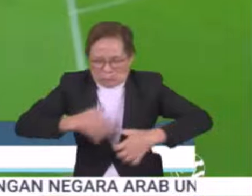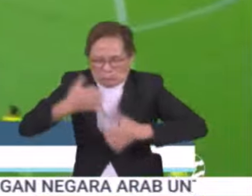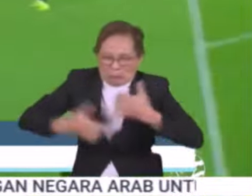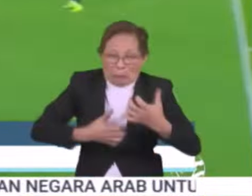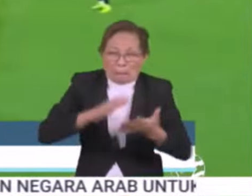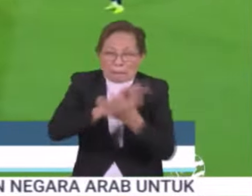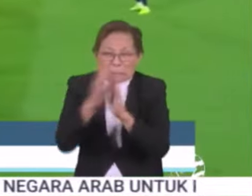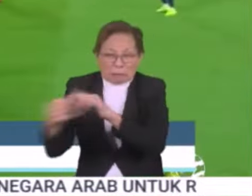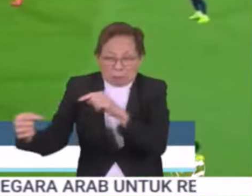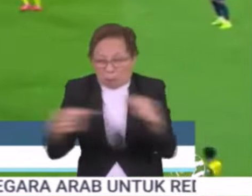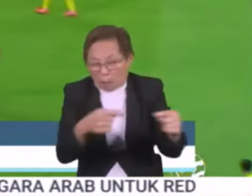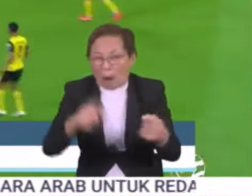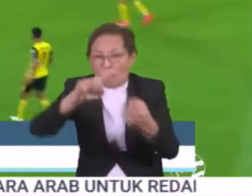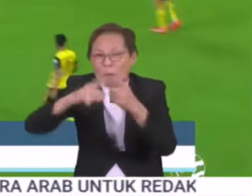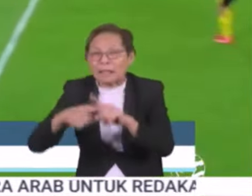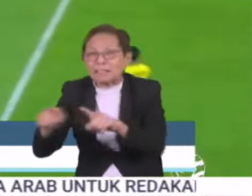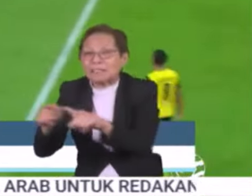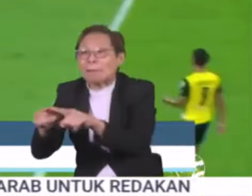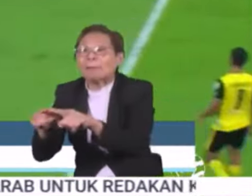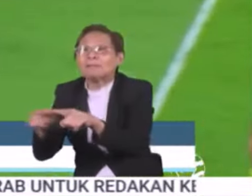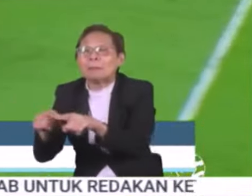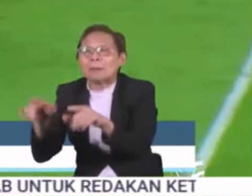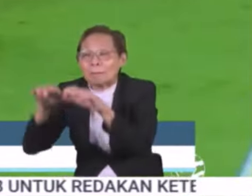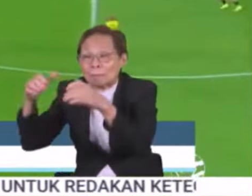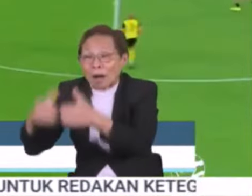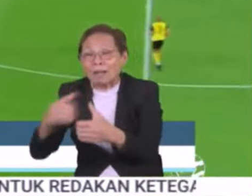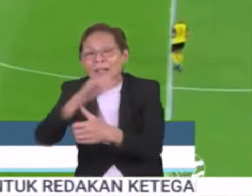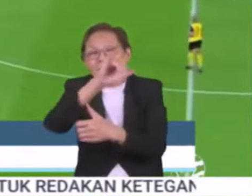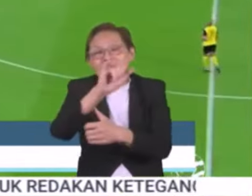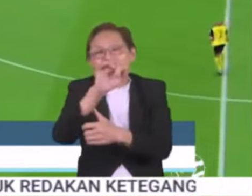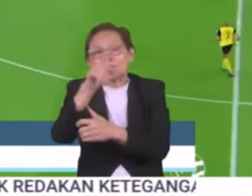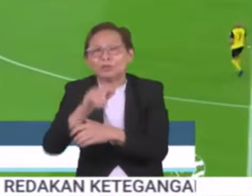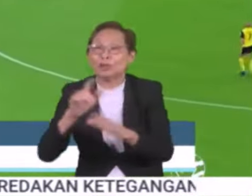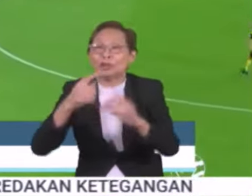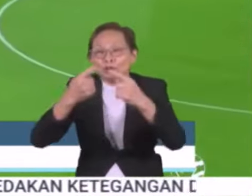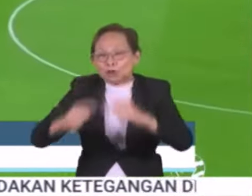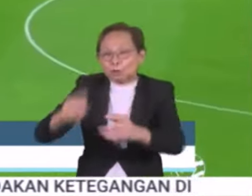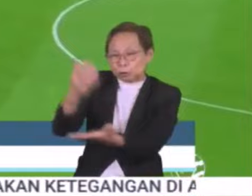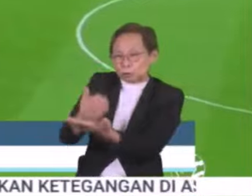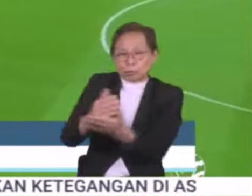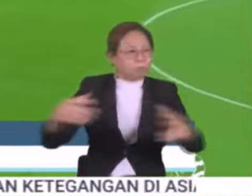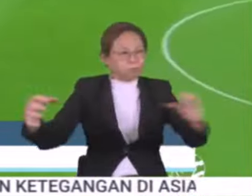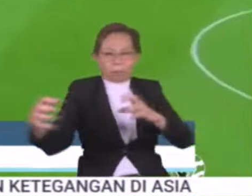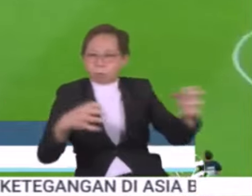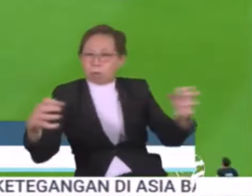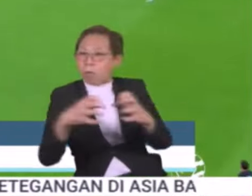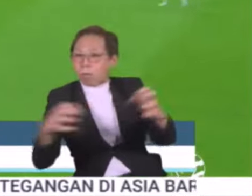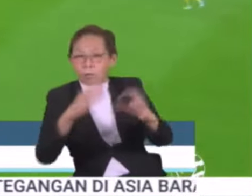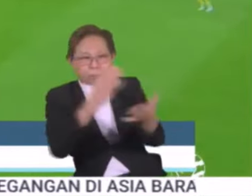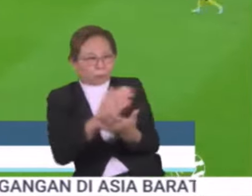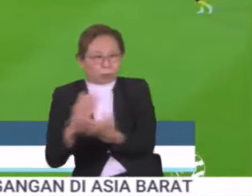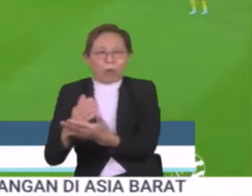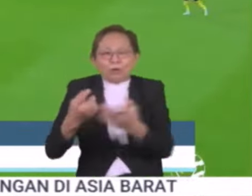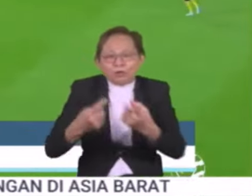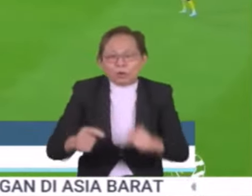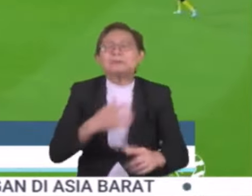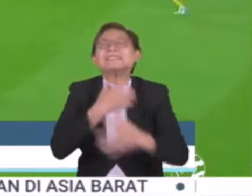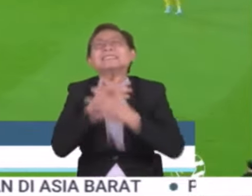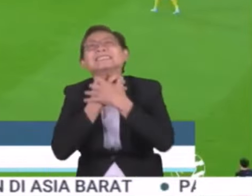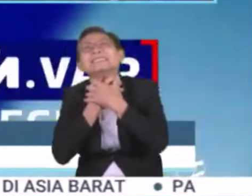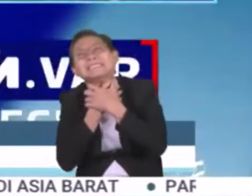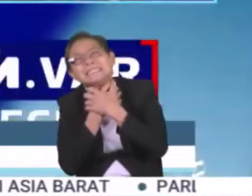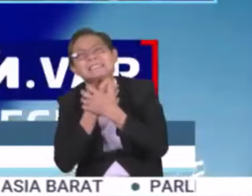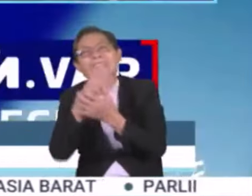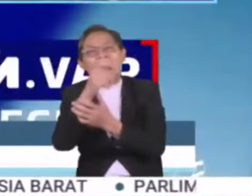Ketika rakan sepasukan dan pengadil Razlan Jofri Ali cuba meleraikan pergaduhan, Tommy Mawad dilihat sedang mencekik Arif